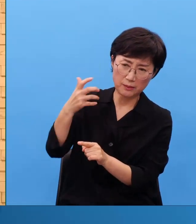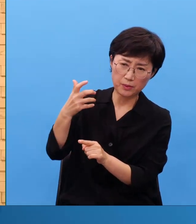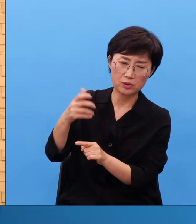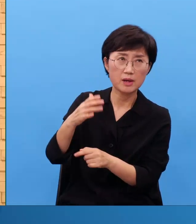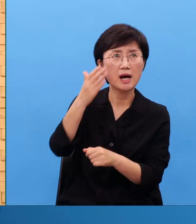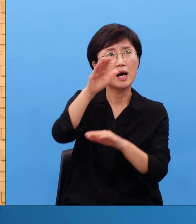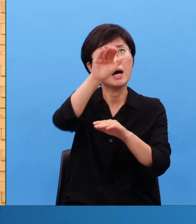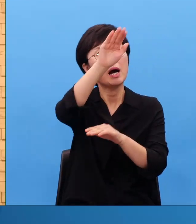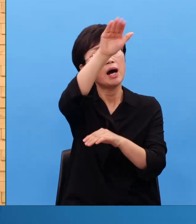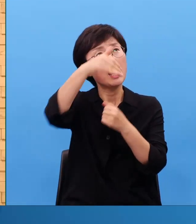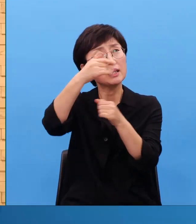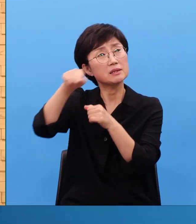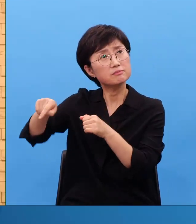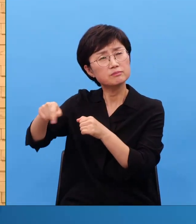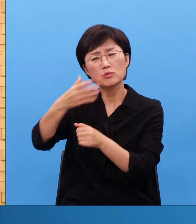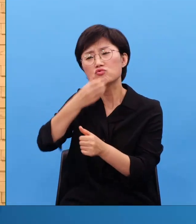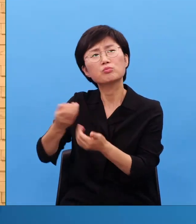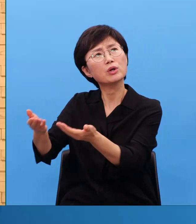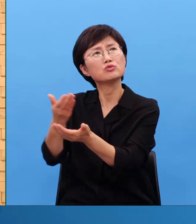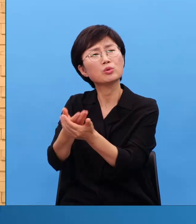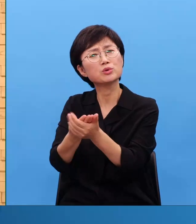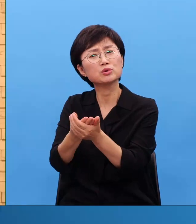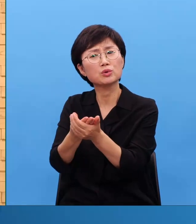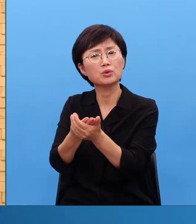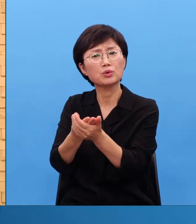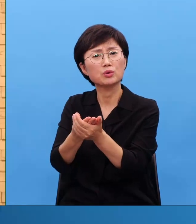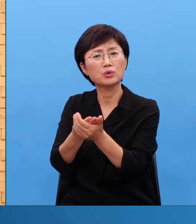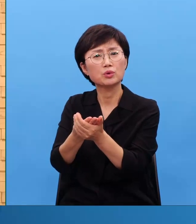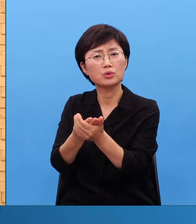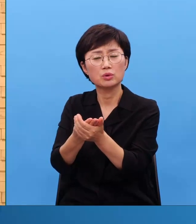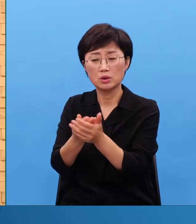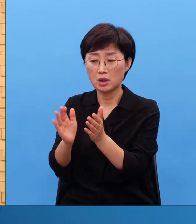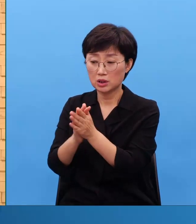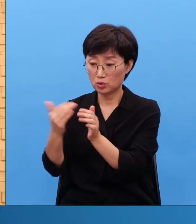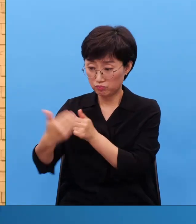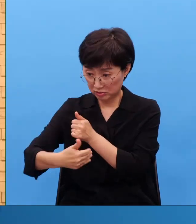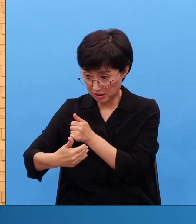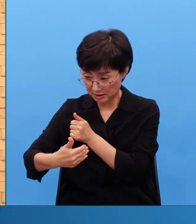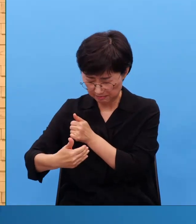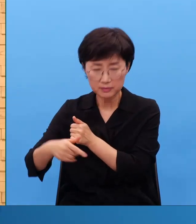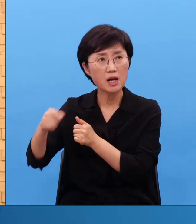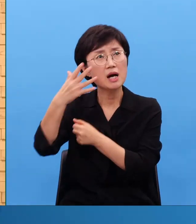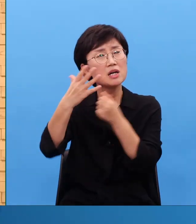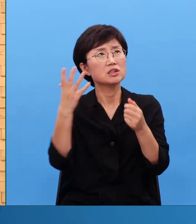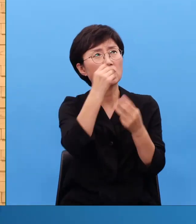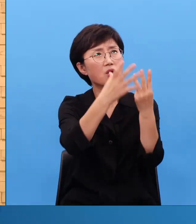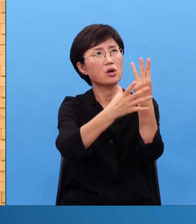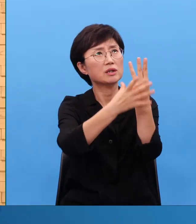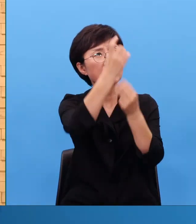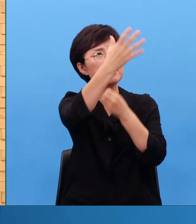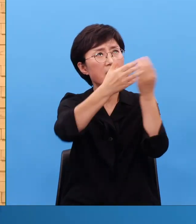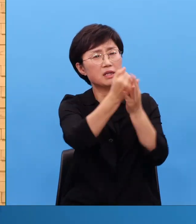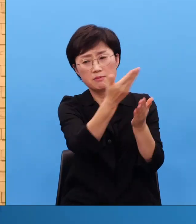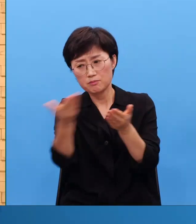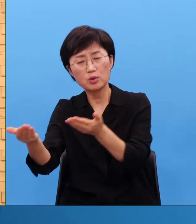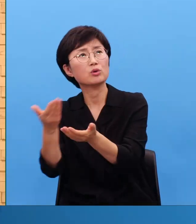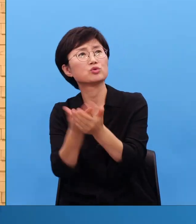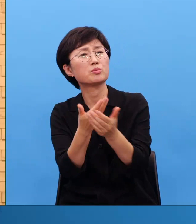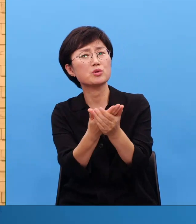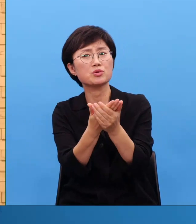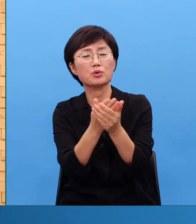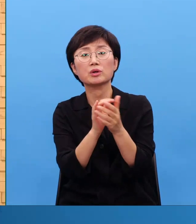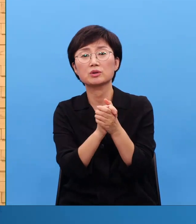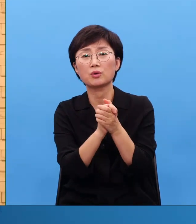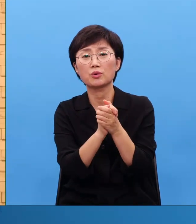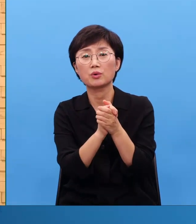have a person that has a lot of problems, I 누가 start to 특별히 focus 기도 my prayer on 부탁하면요 this. 그 사람 쪽으로 Or if there's a person who asks me for a special prayer request, I pray for